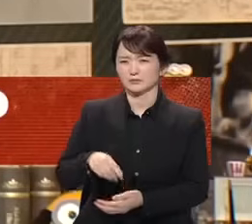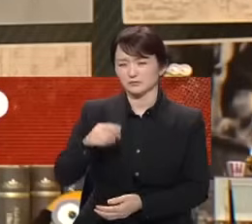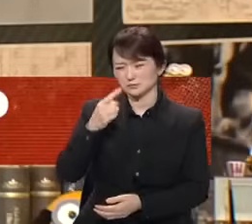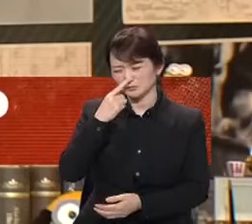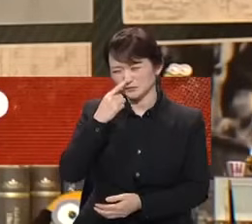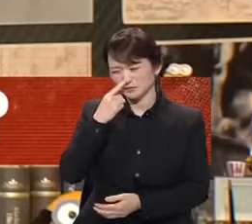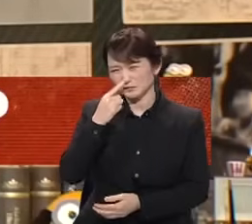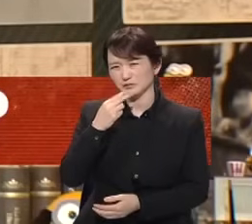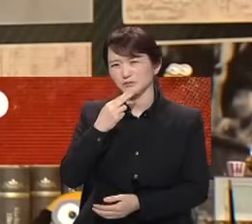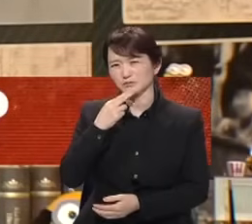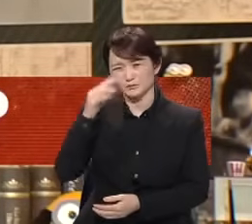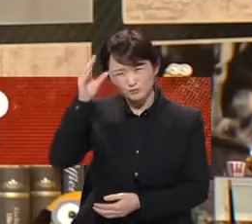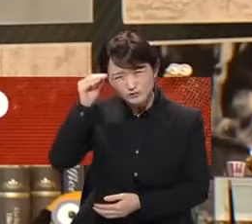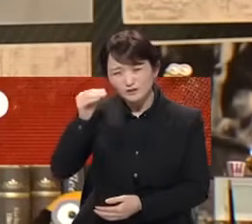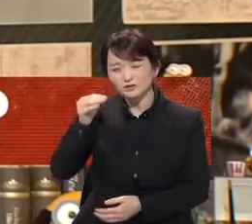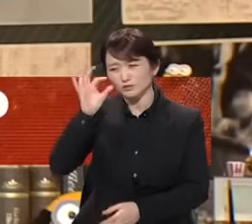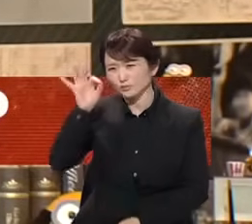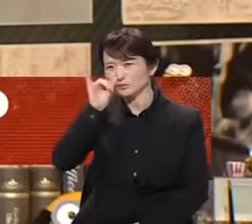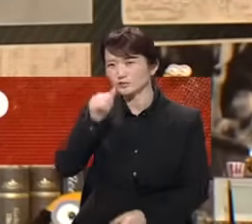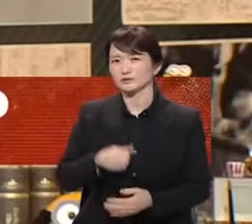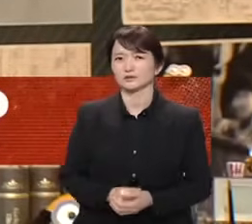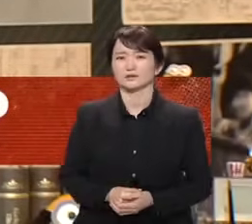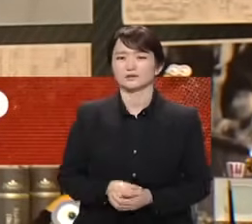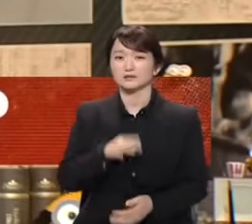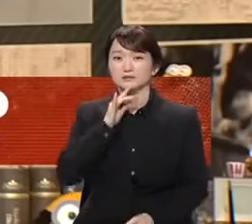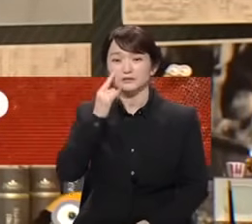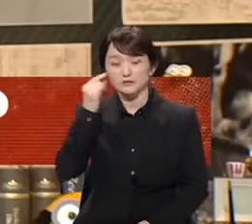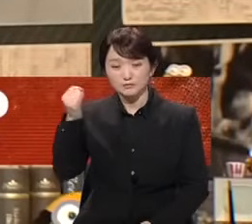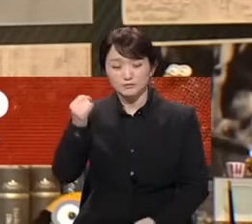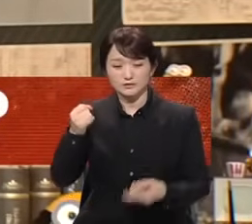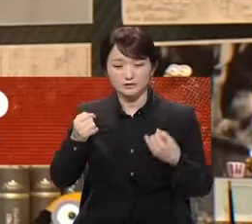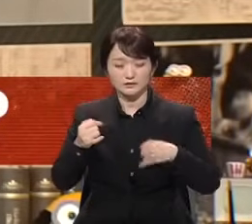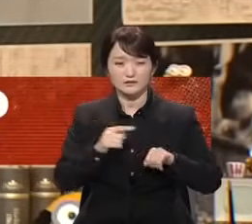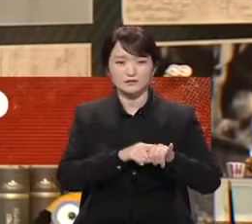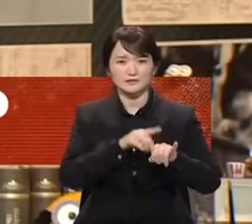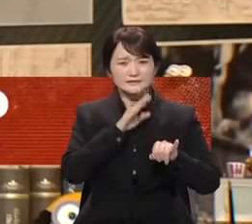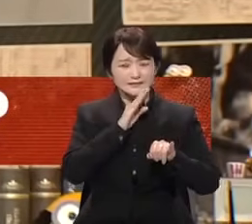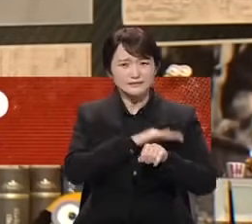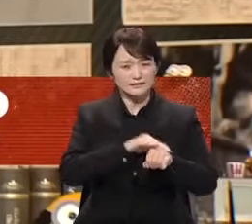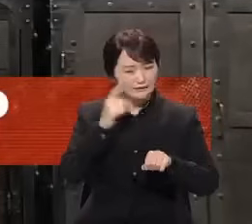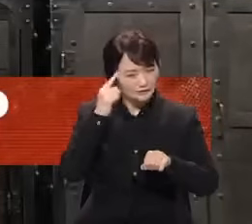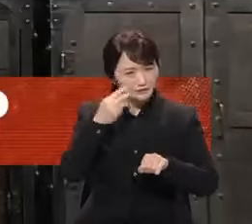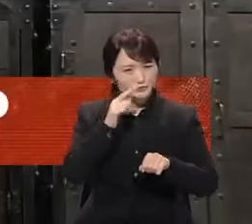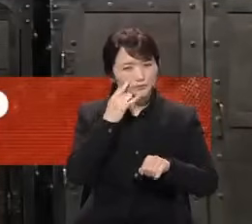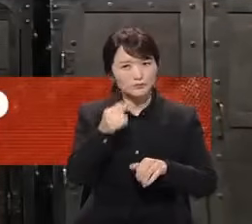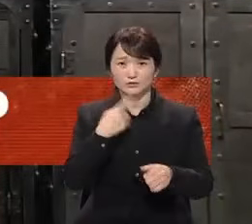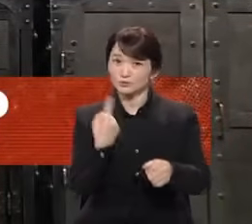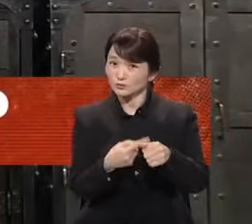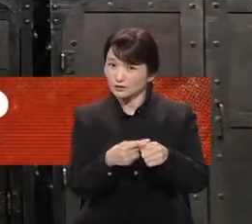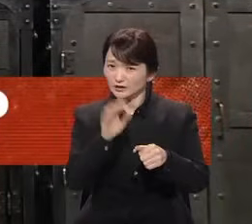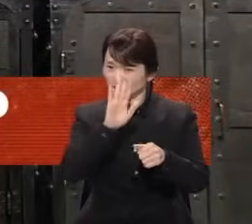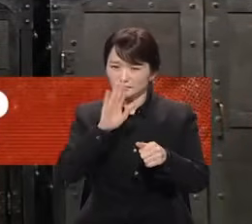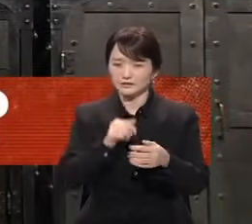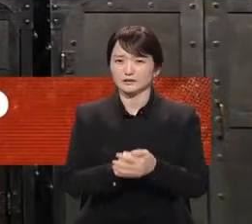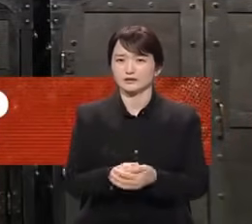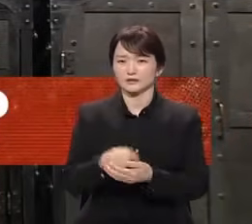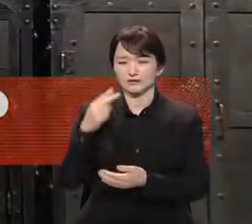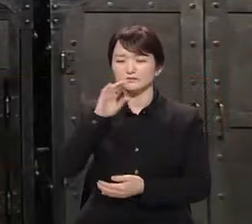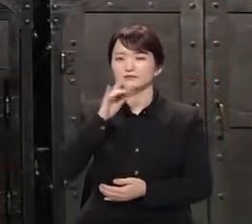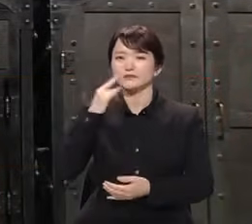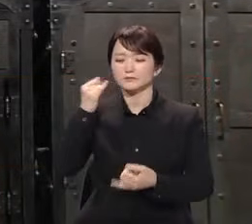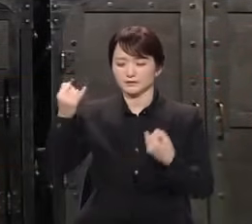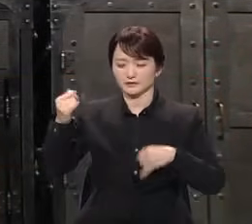아이고, 친정엄마가 널 진짜 위하면 어떻게 사돈한테 그럴 수 있겠니? 의절의 X입니다. 자, 교수님부터